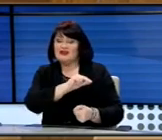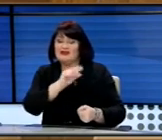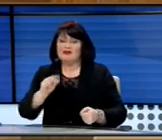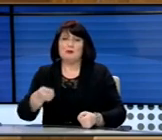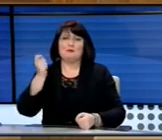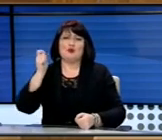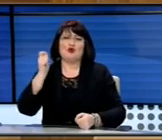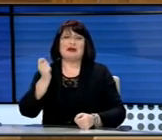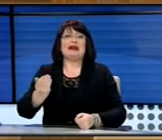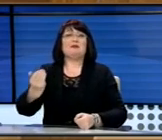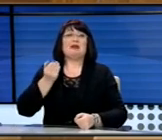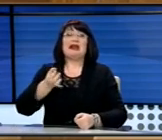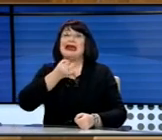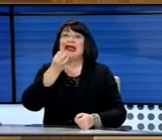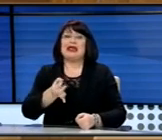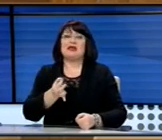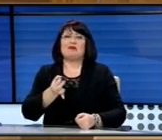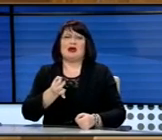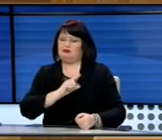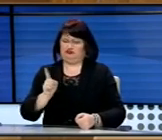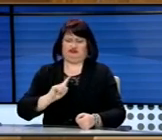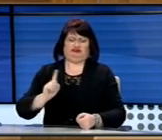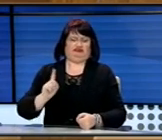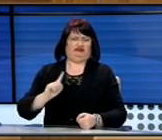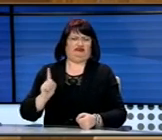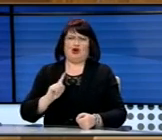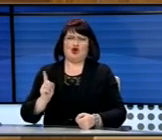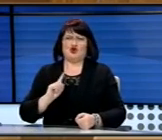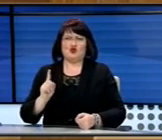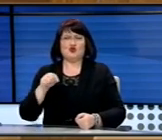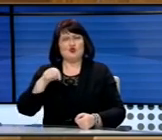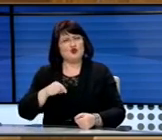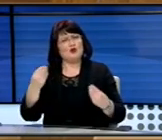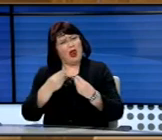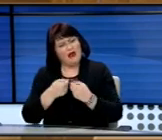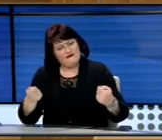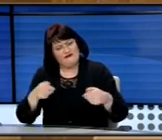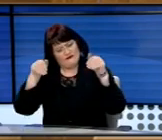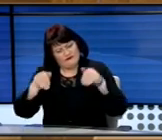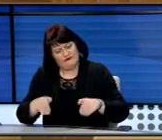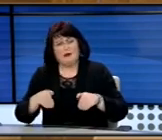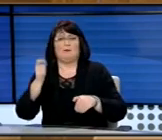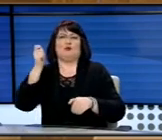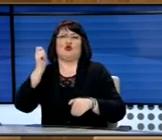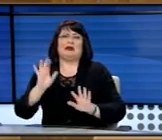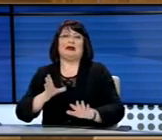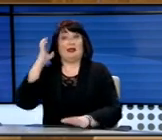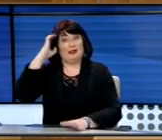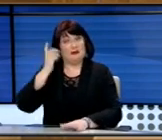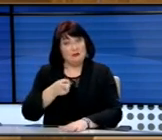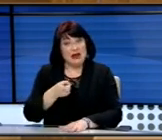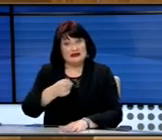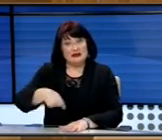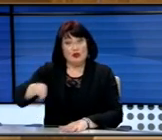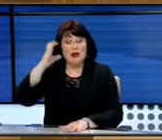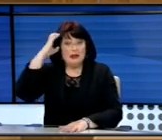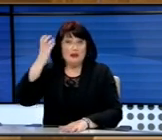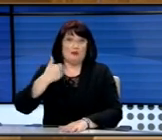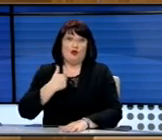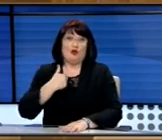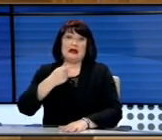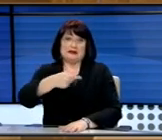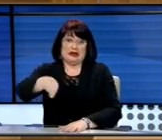πριν υποτίθεται ότι πολεμούσαν. Κάτι θα θυμόμαστε, θα θυμόσαστε, όλοι θυμόμαστε